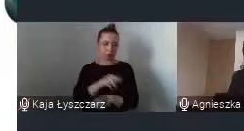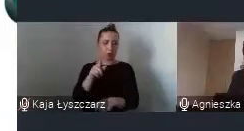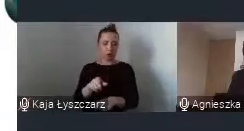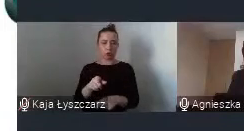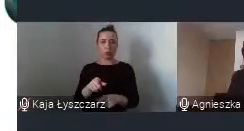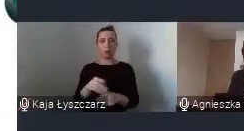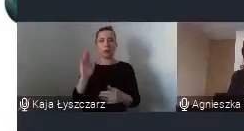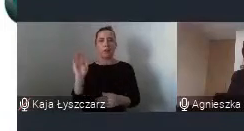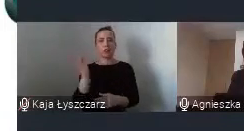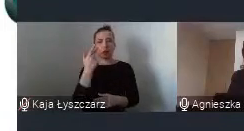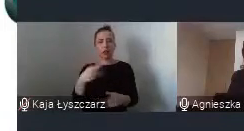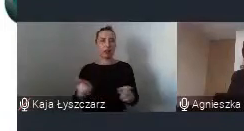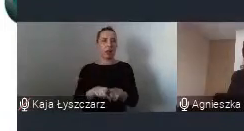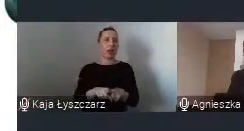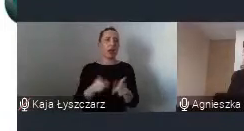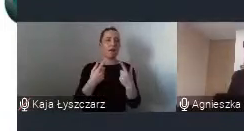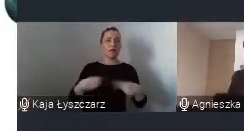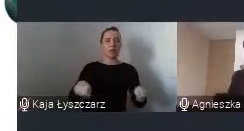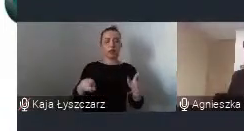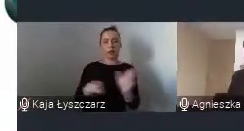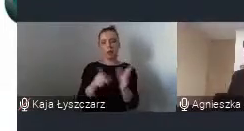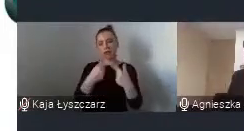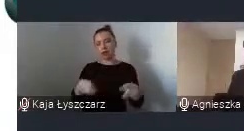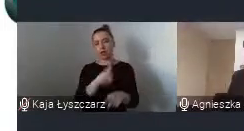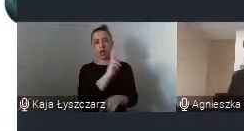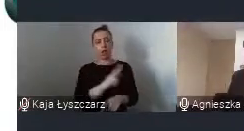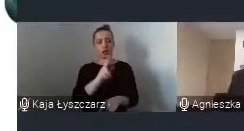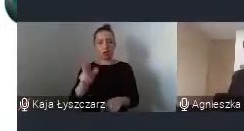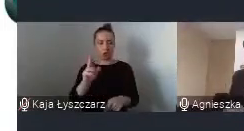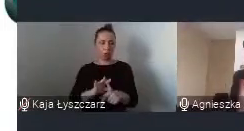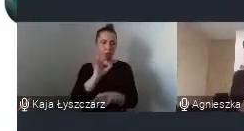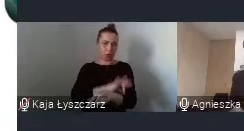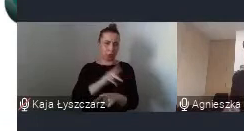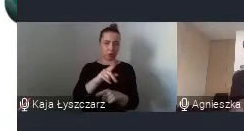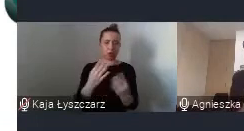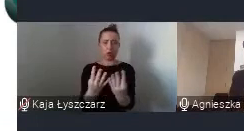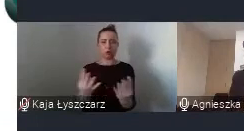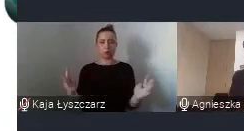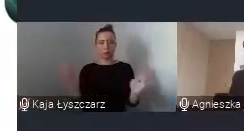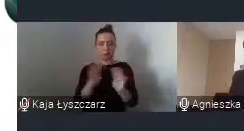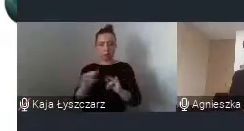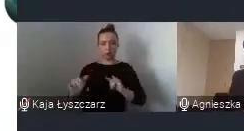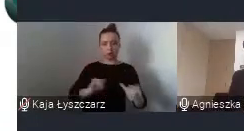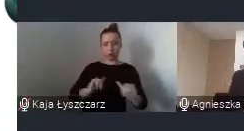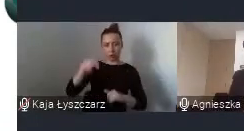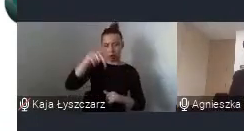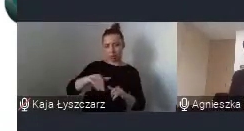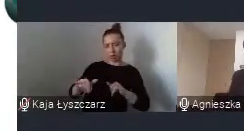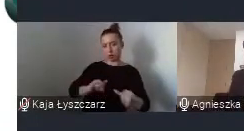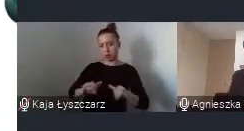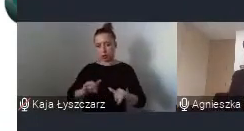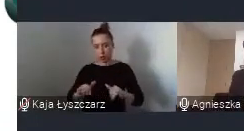dla realizacji każdego projektu miejskiego. To są wyzwania obracające się wokół przywództwa w mieście,